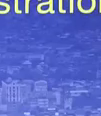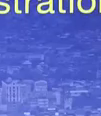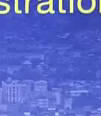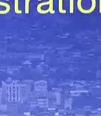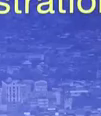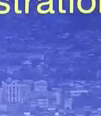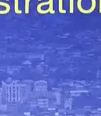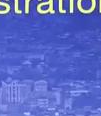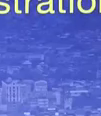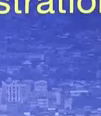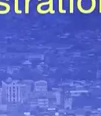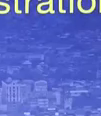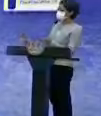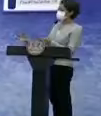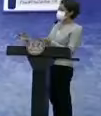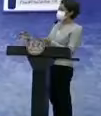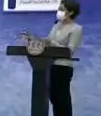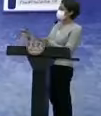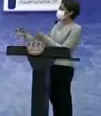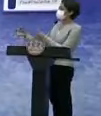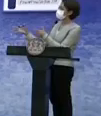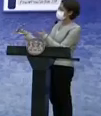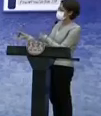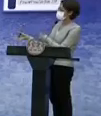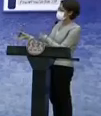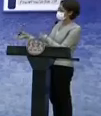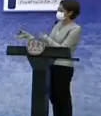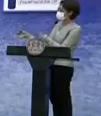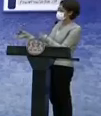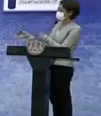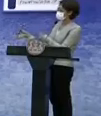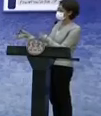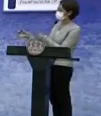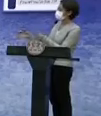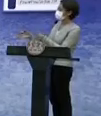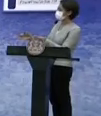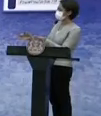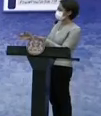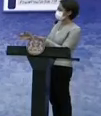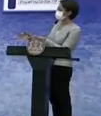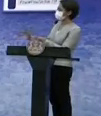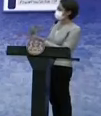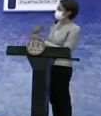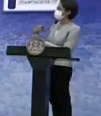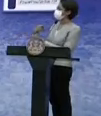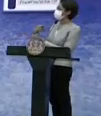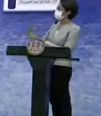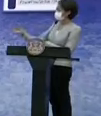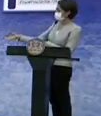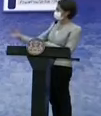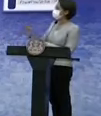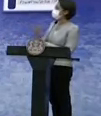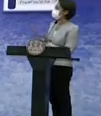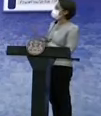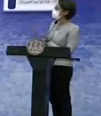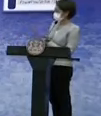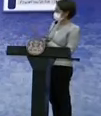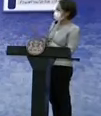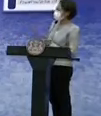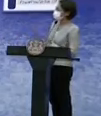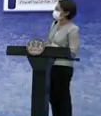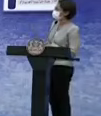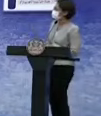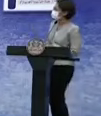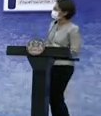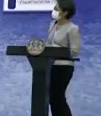ขึ้นค่ะ ค่ะและถ้าเป็นประชาชนที่อยู่ในกลุ่มต่างๆเหล่านี้อย่างเช่นเข้าร่วมโครงการคนละครึ่งแล้วไปใช้โครงการยิ่งใช้ยิ่งได้ด้วยได้ไ